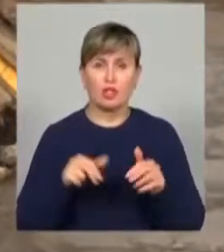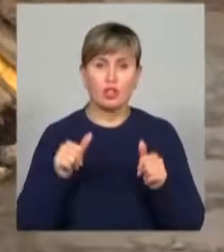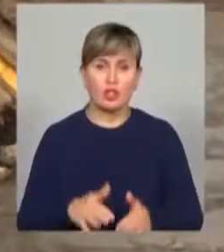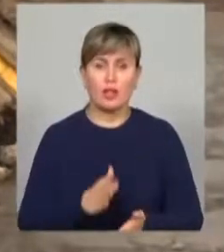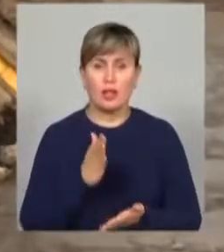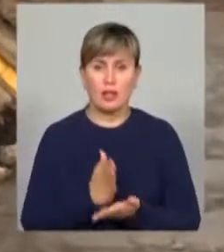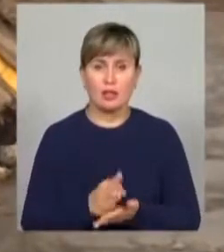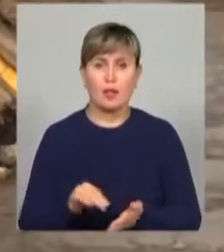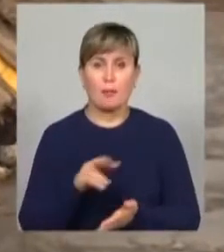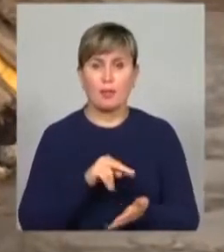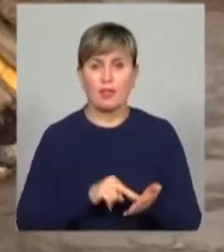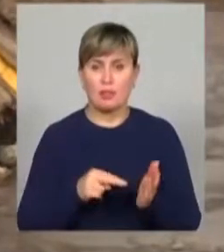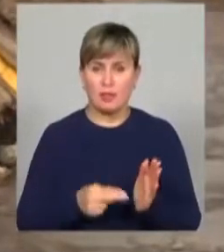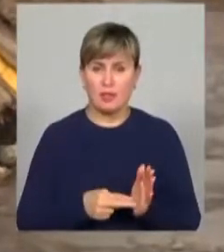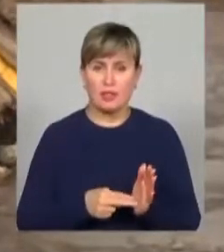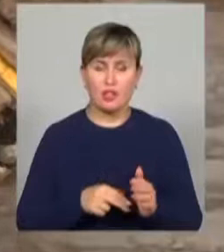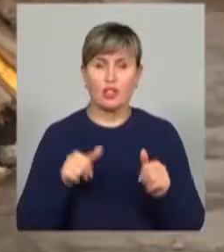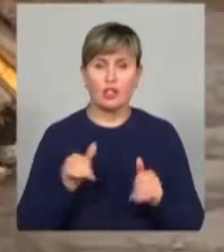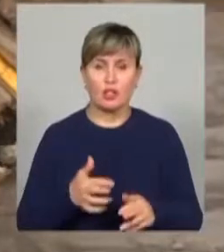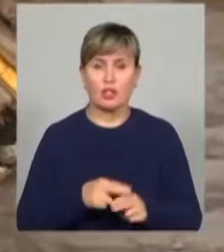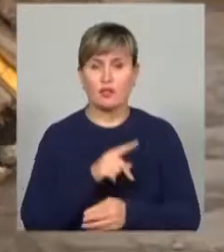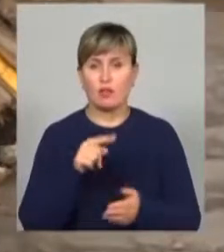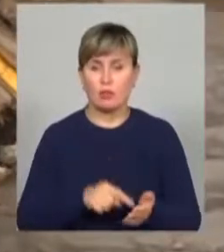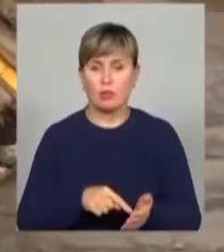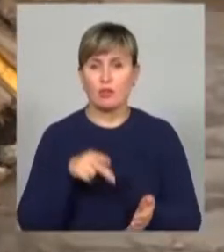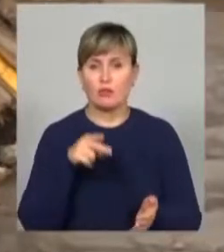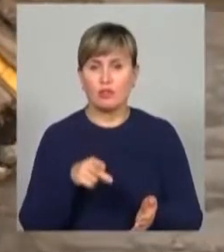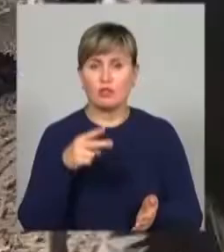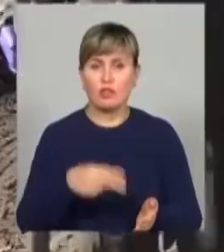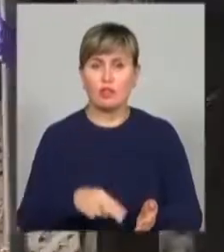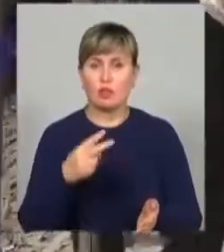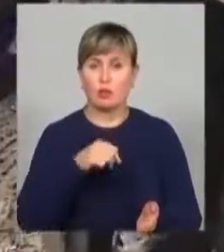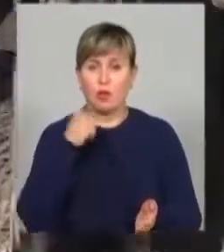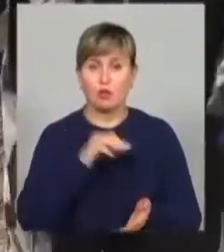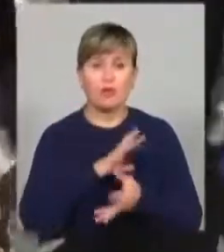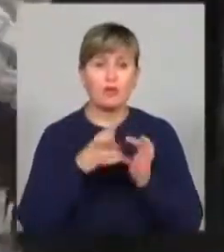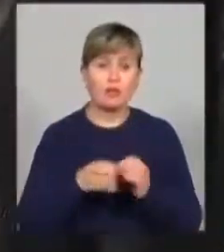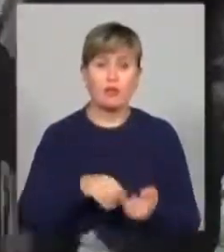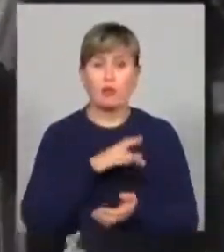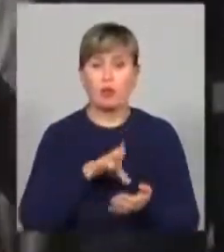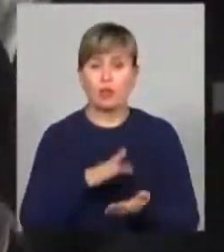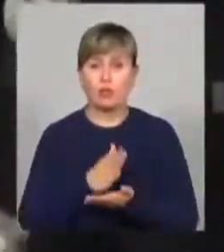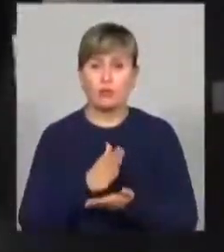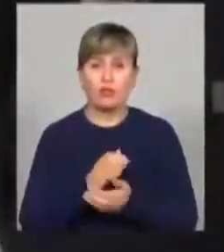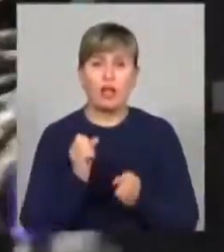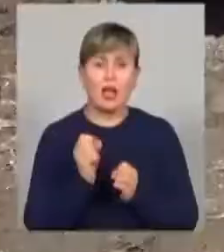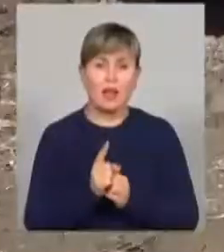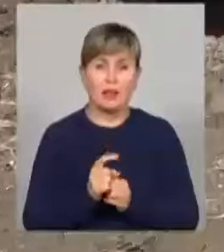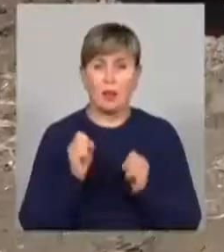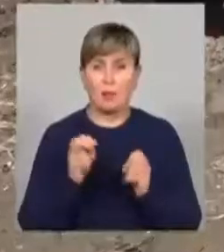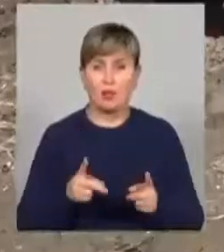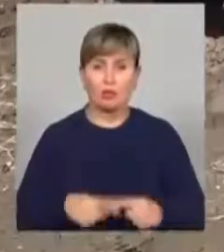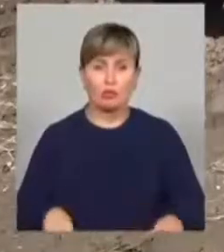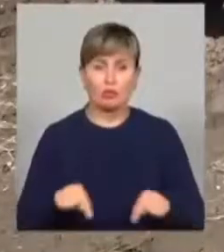мы запланировали решение этих вопросов 2022 году всего в городе имеется 11 поводка опасных